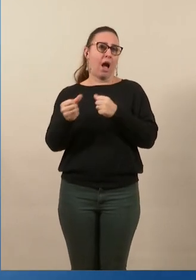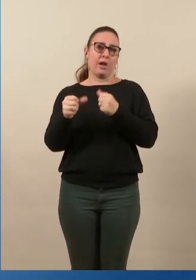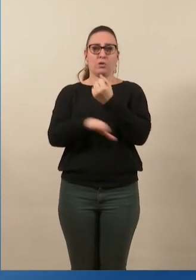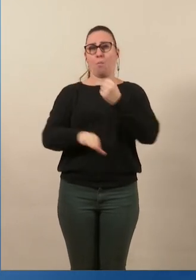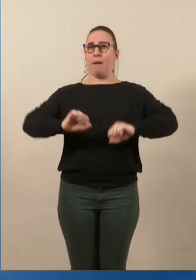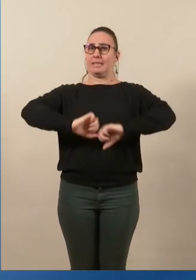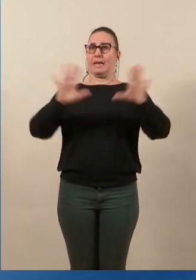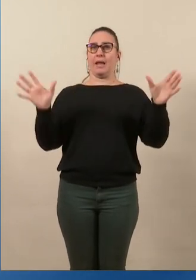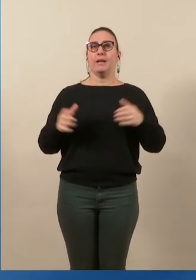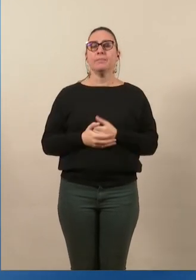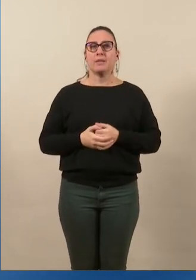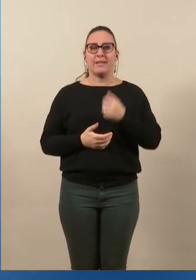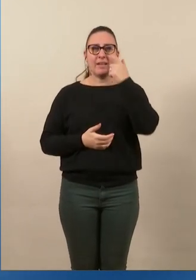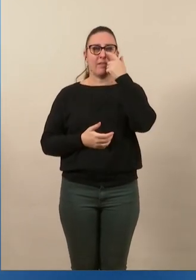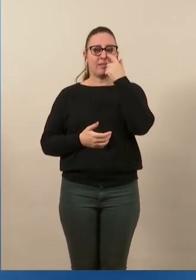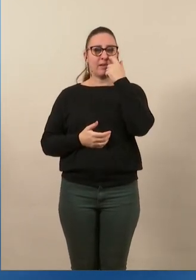et